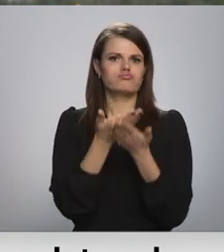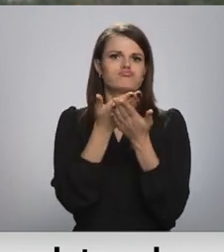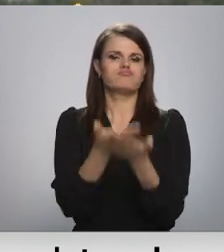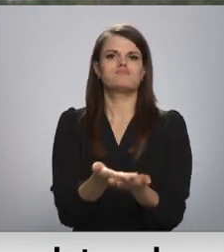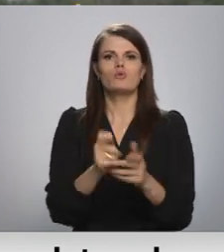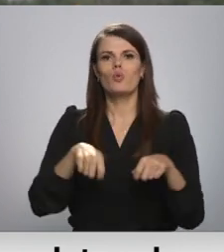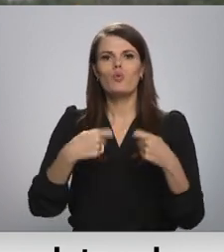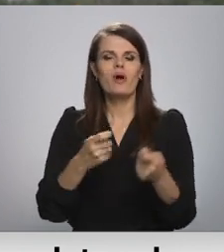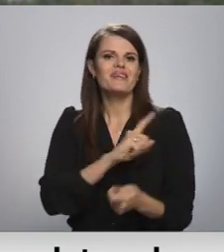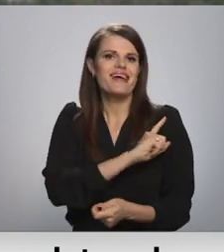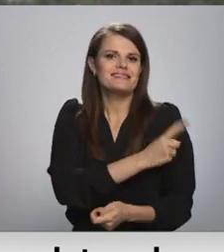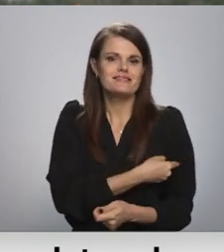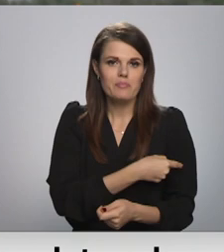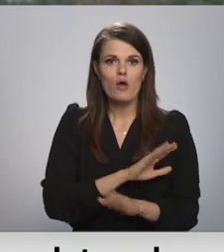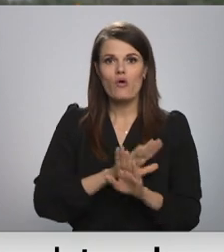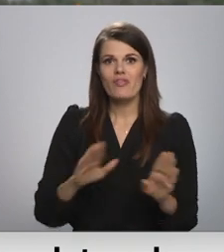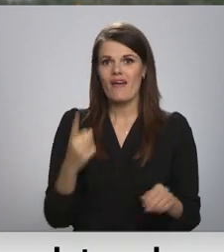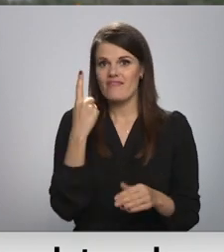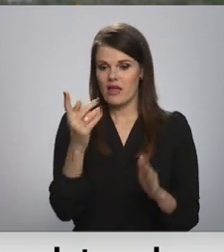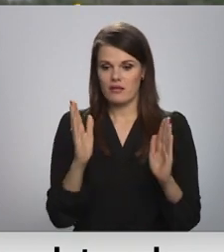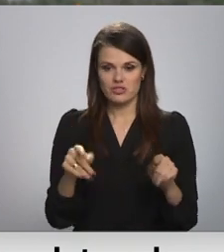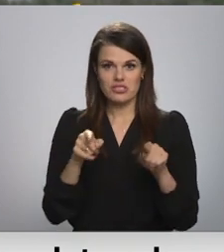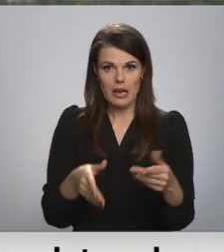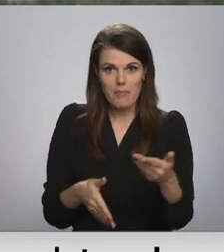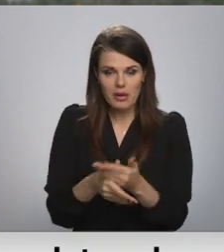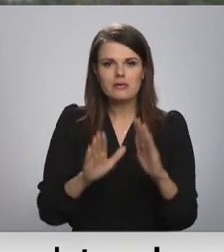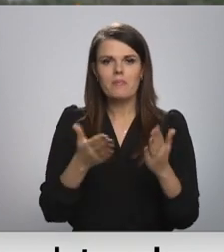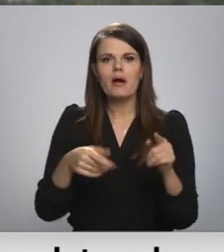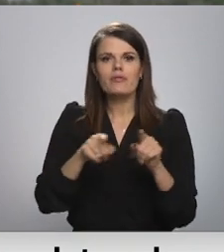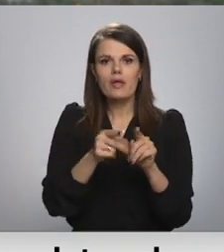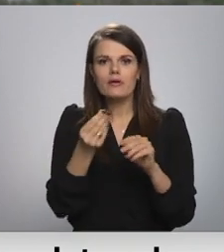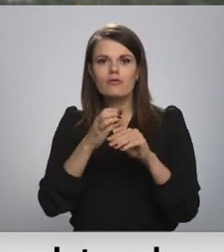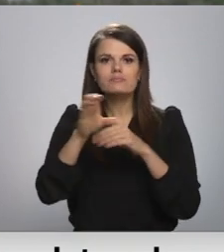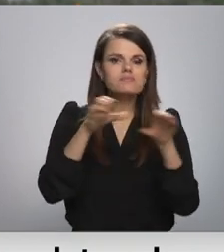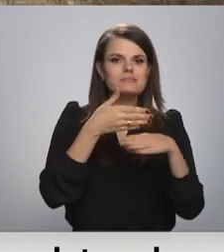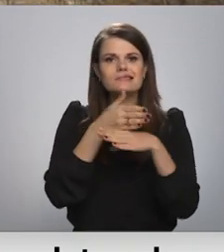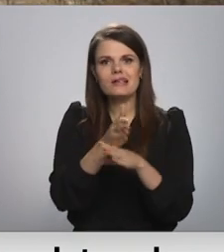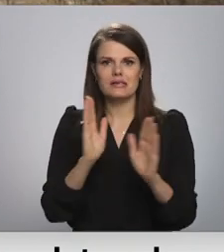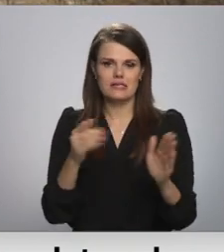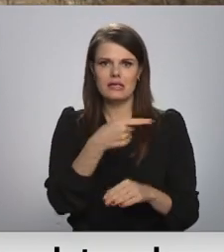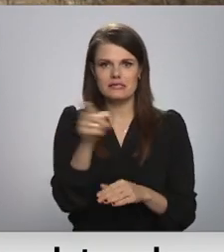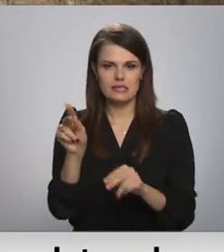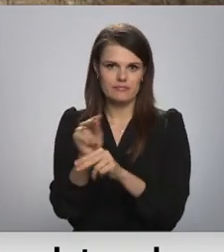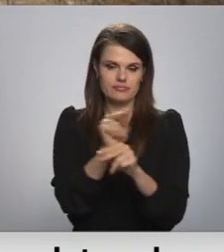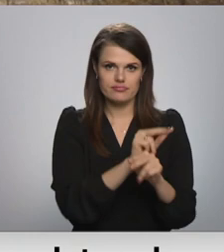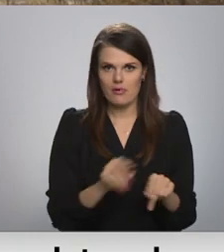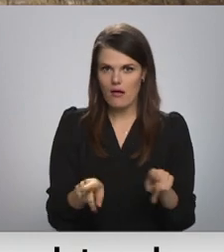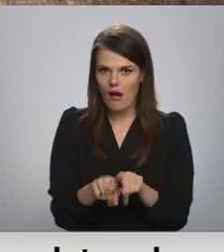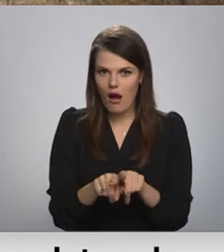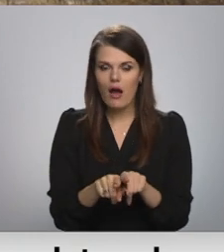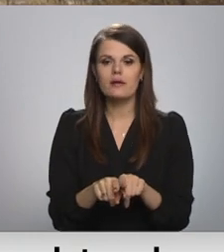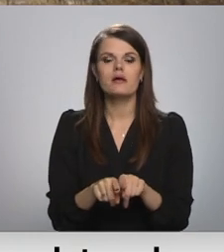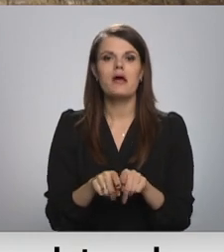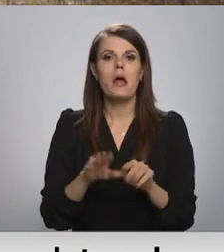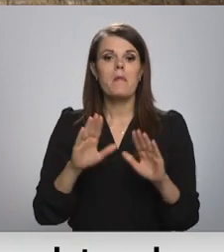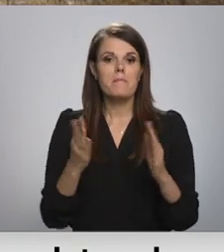dod iespēju ne tikai vienam konkrētam ceļam palīdzēt, bet uzturēt arī visu savu ceļu sistēmu. Uzņēmums Latvijas valsts ceļu no intervijas